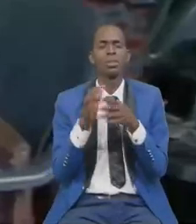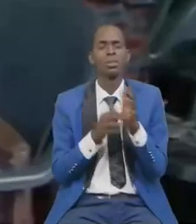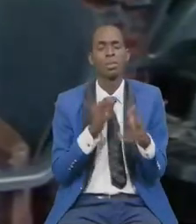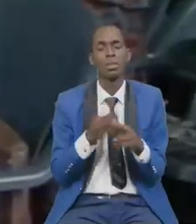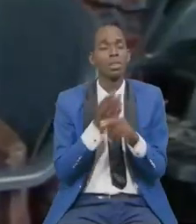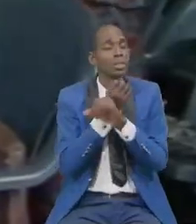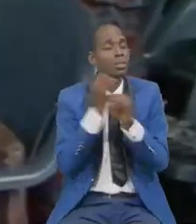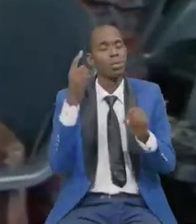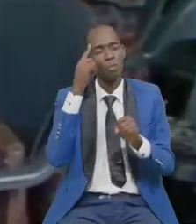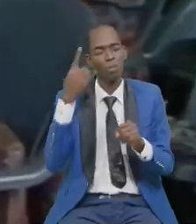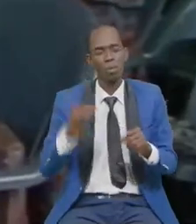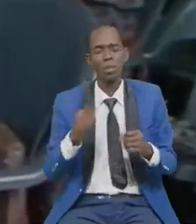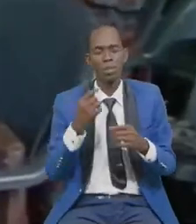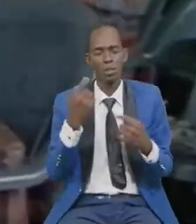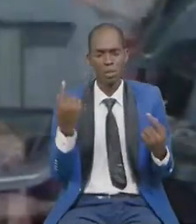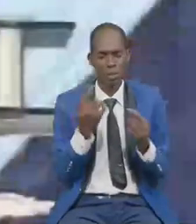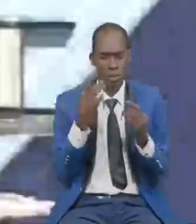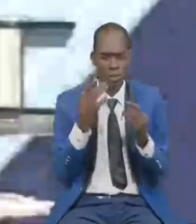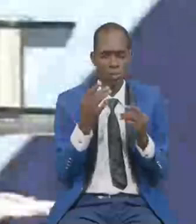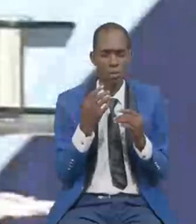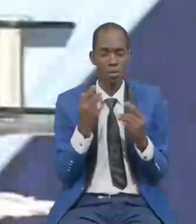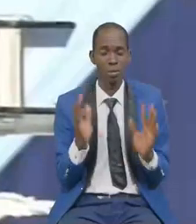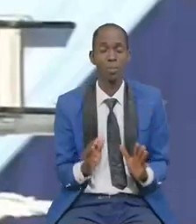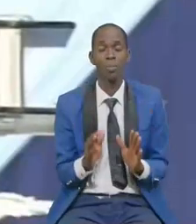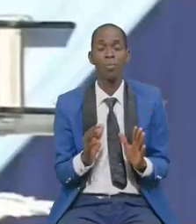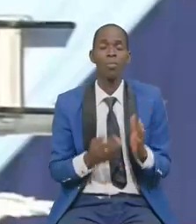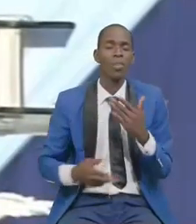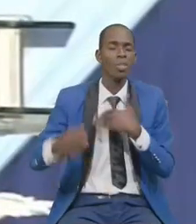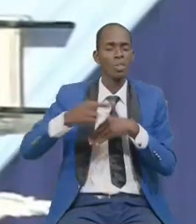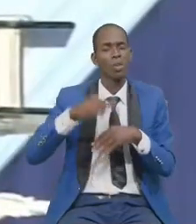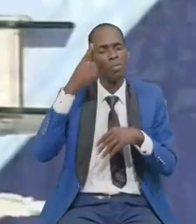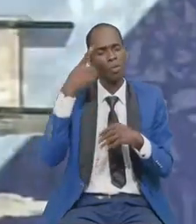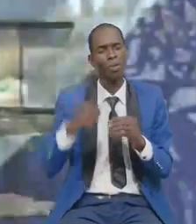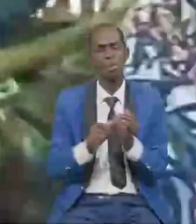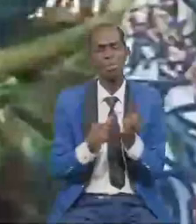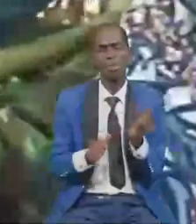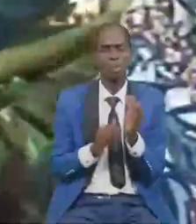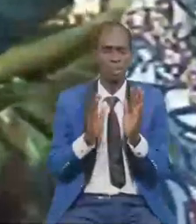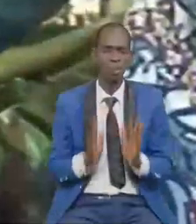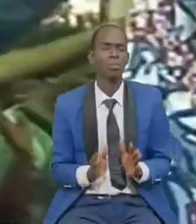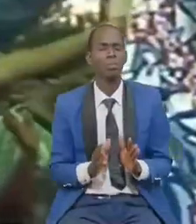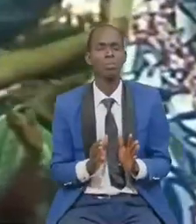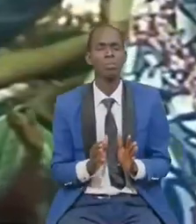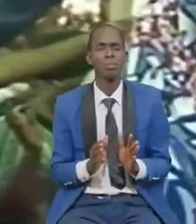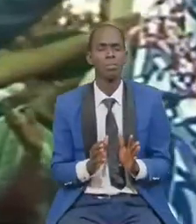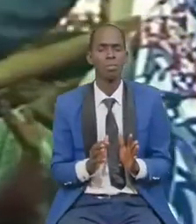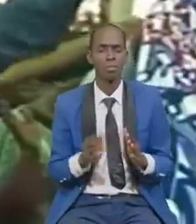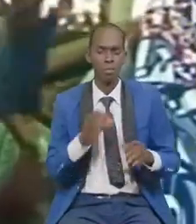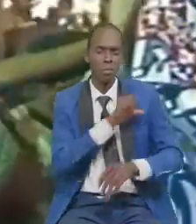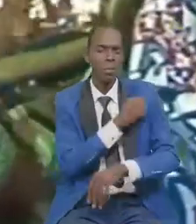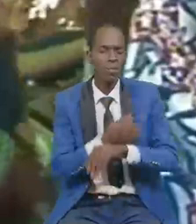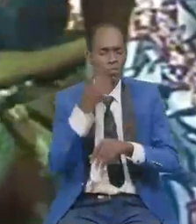les pécheurs, la restauration pour les rétrogrades, la force pour les